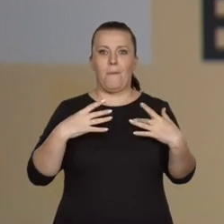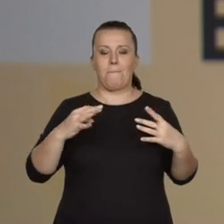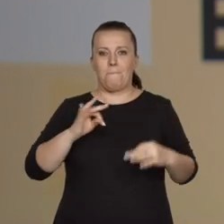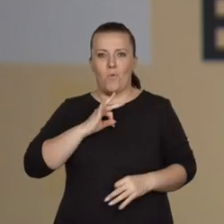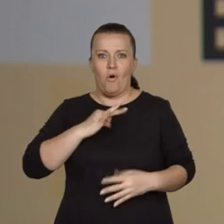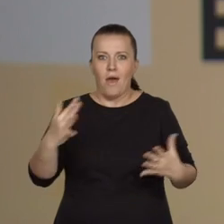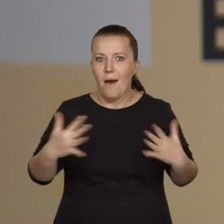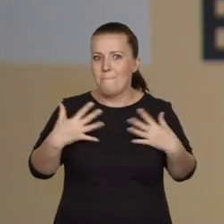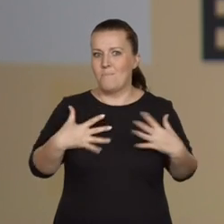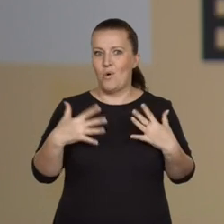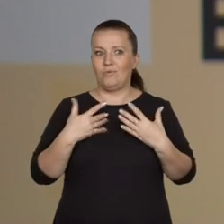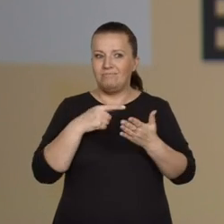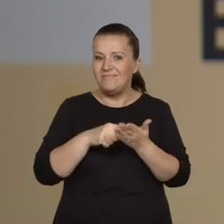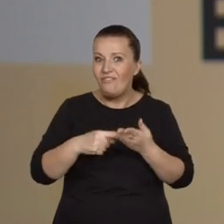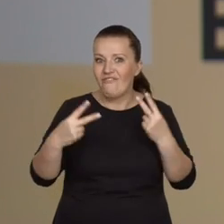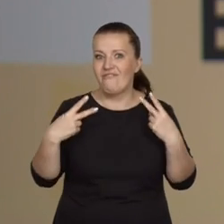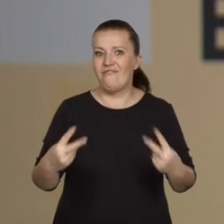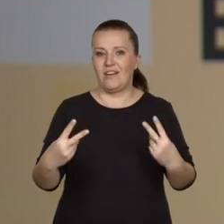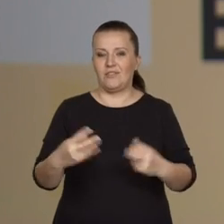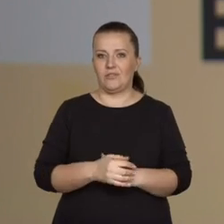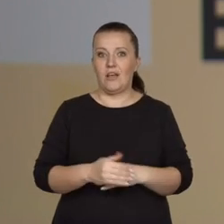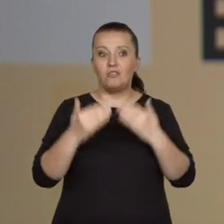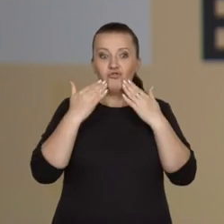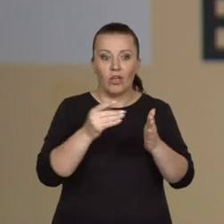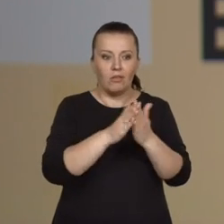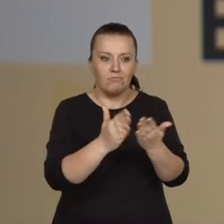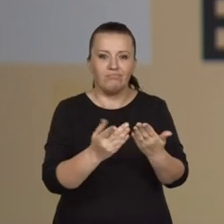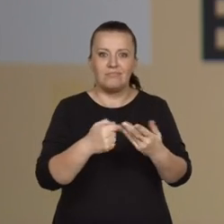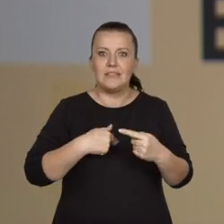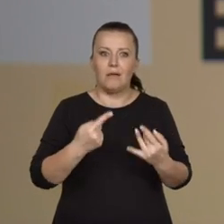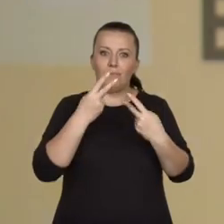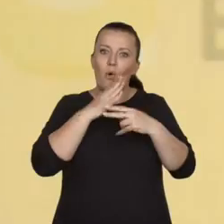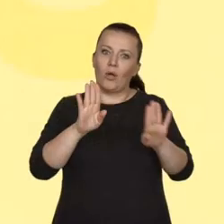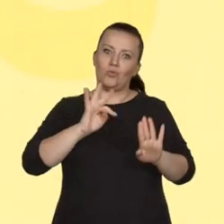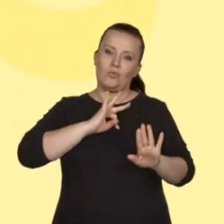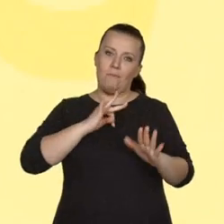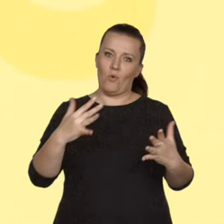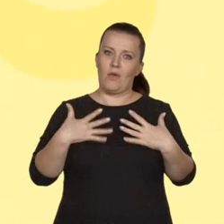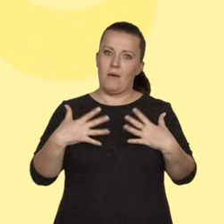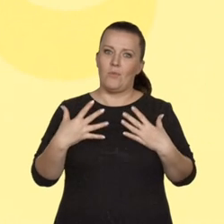żeby one przez nie zostały wyrażone i żeby one zostały przez nie kształtowane.